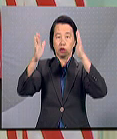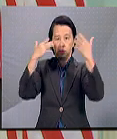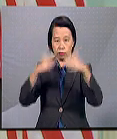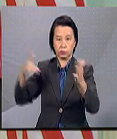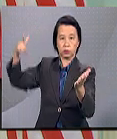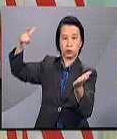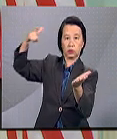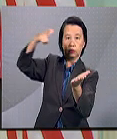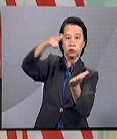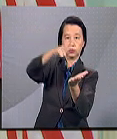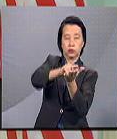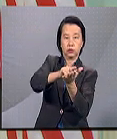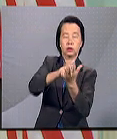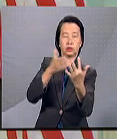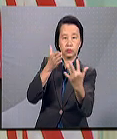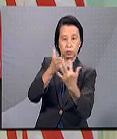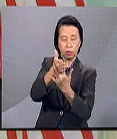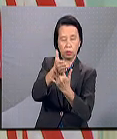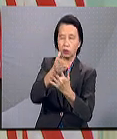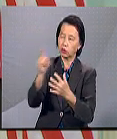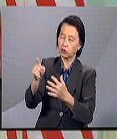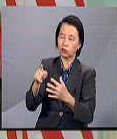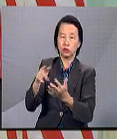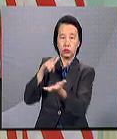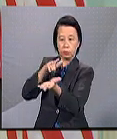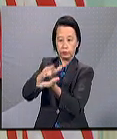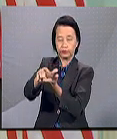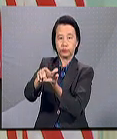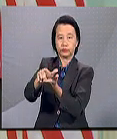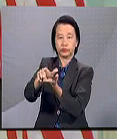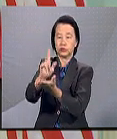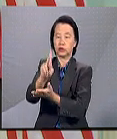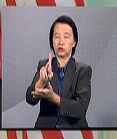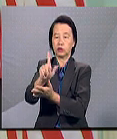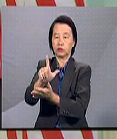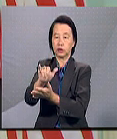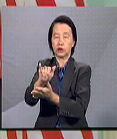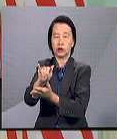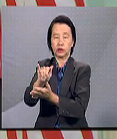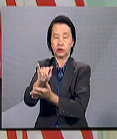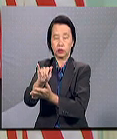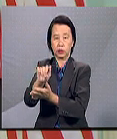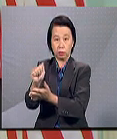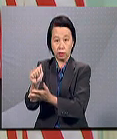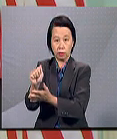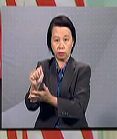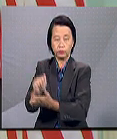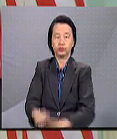ke tanah air melalui pintu masuk lapangan terbang KLIA. Daripada jumlah